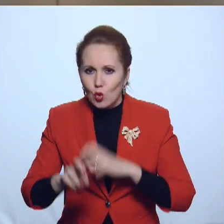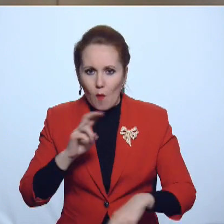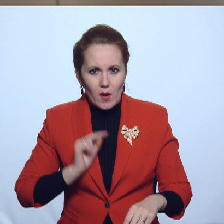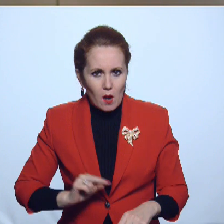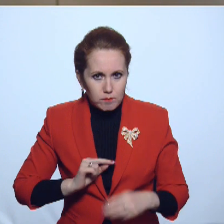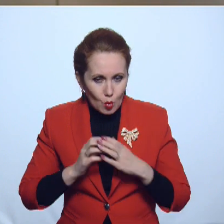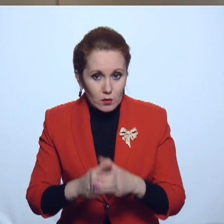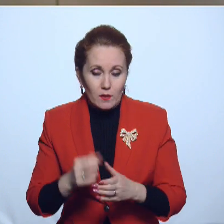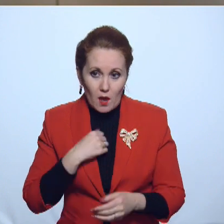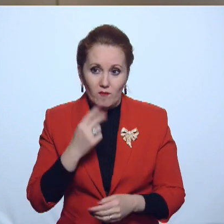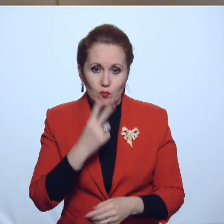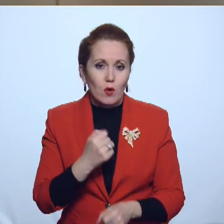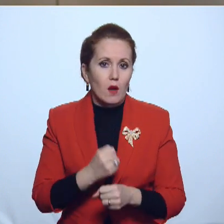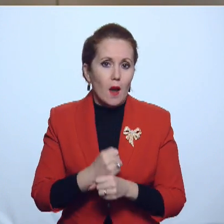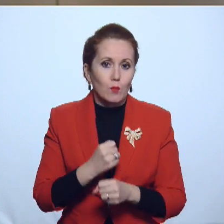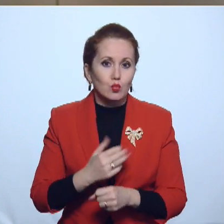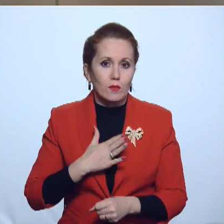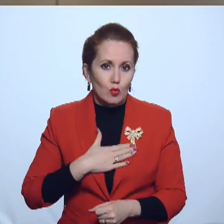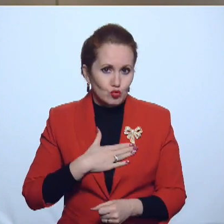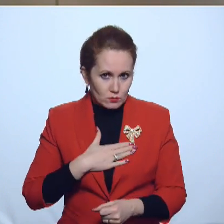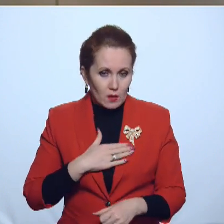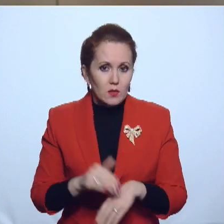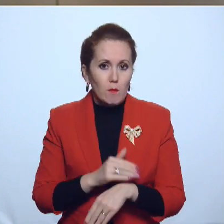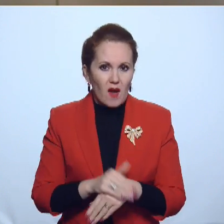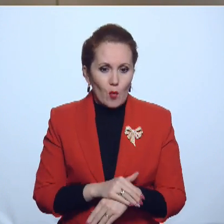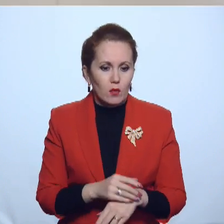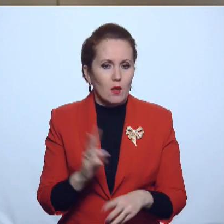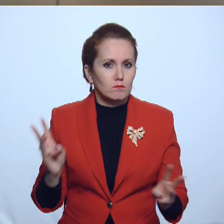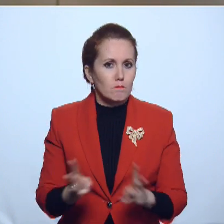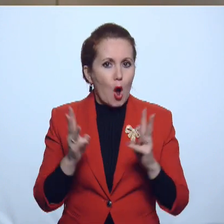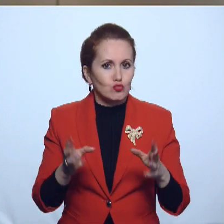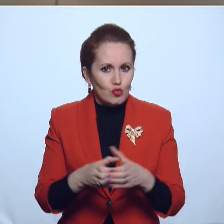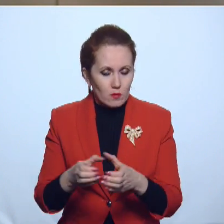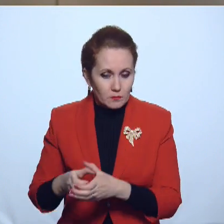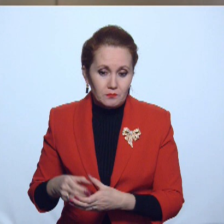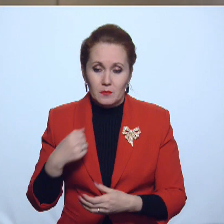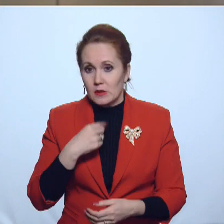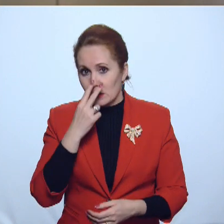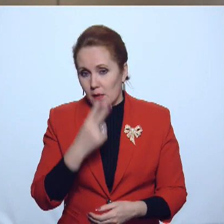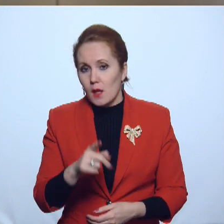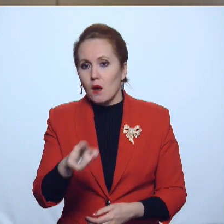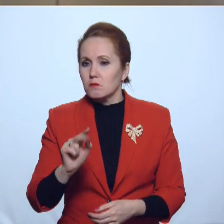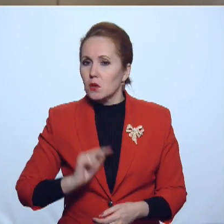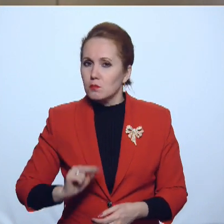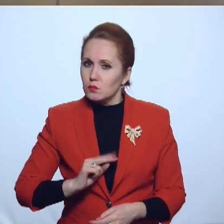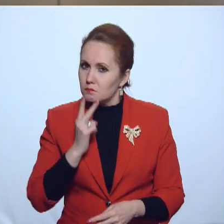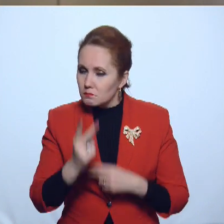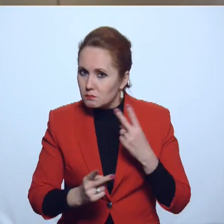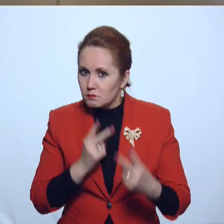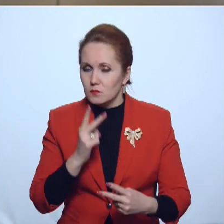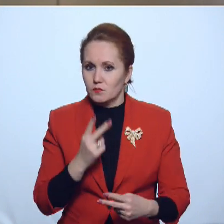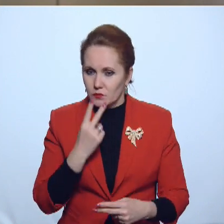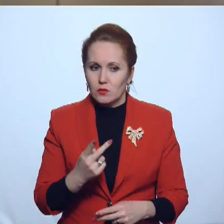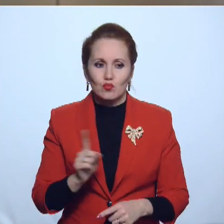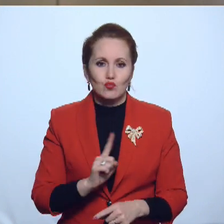работы. То есть я вижу, как работают наши добровольные пожарные. Смотря, как они работают